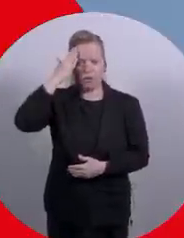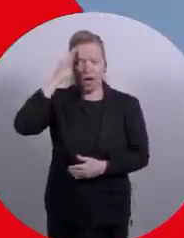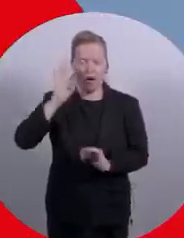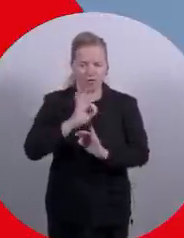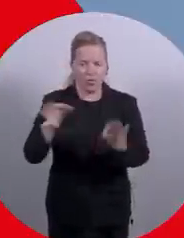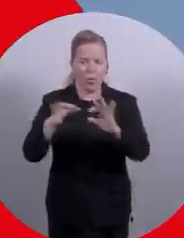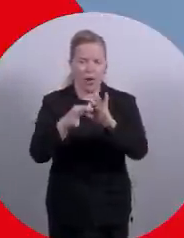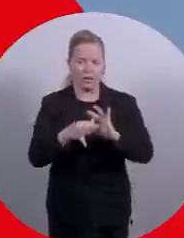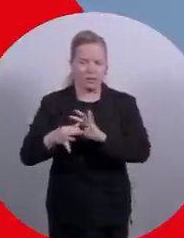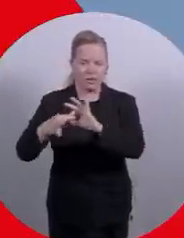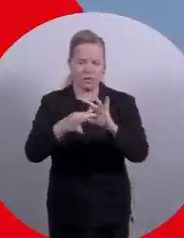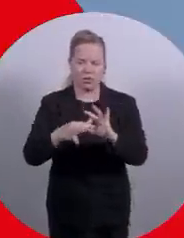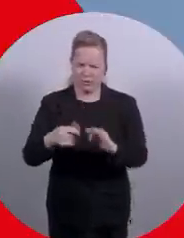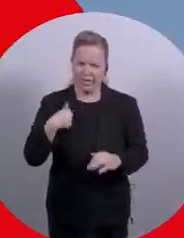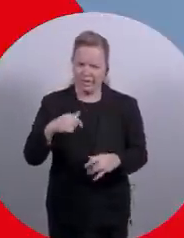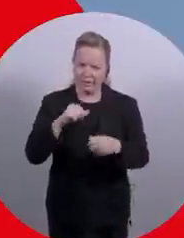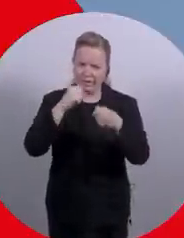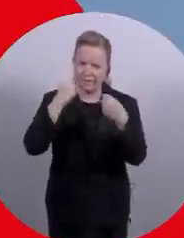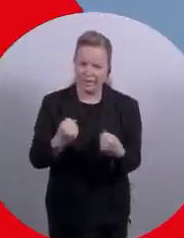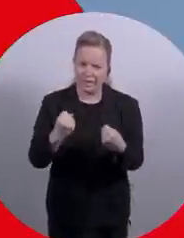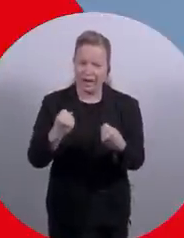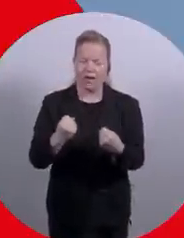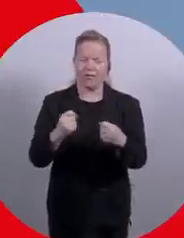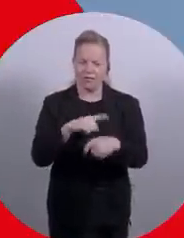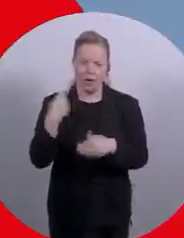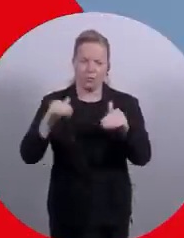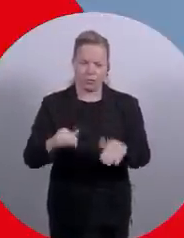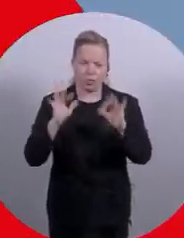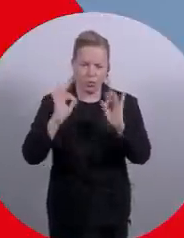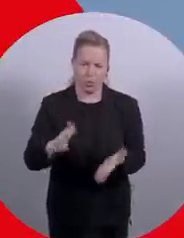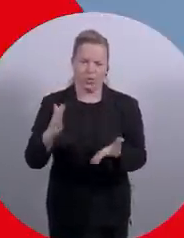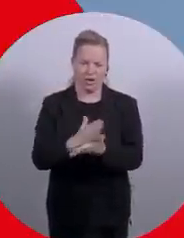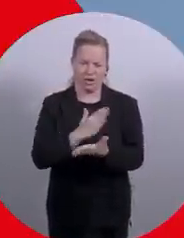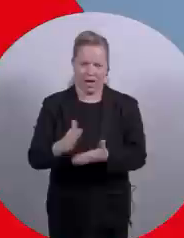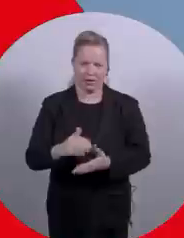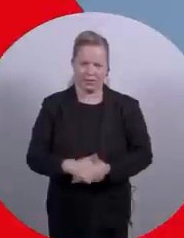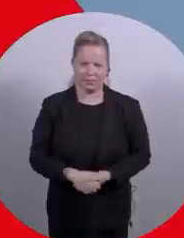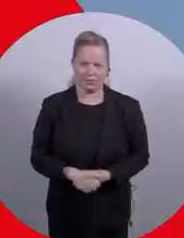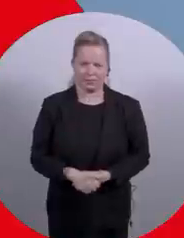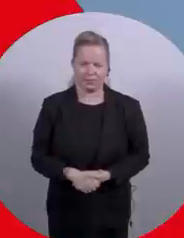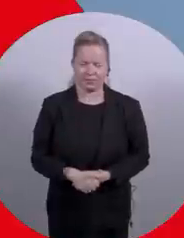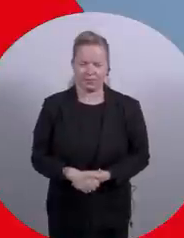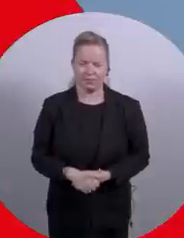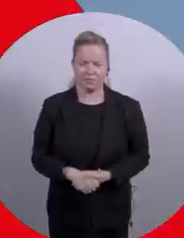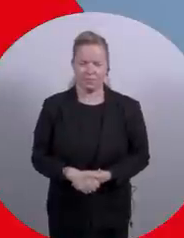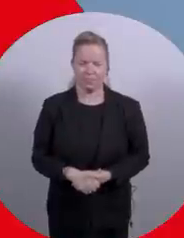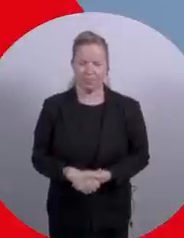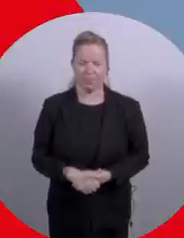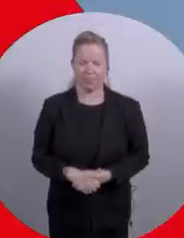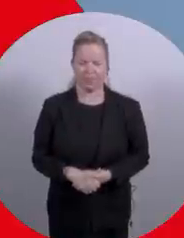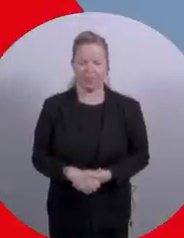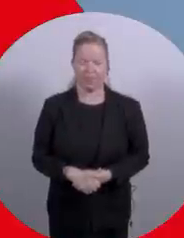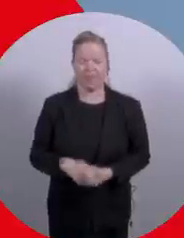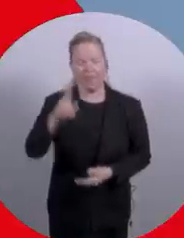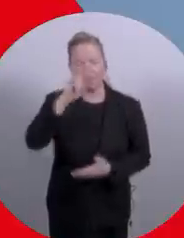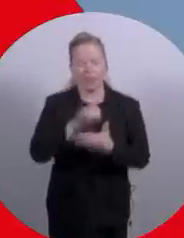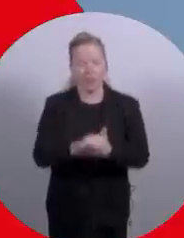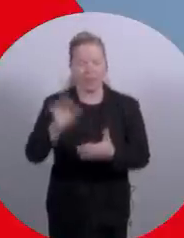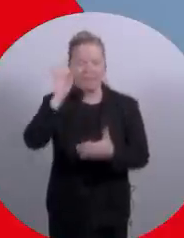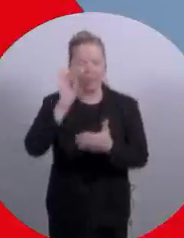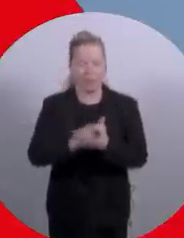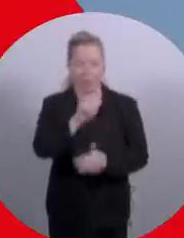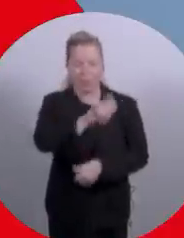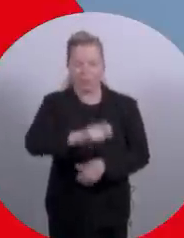Organisation und da werden immer ganz sicher auch entscheiden müssen ich bin bereit mit euch gemeinsam